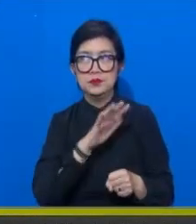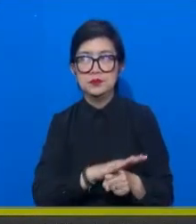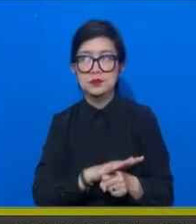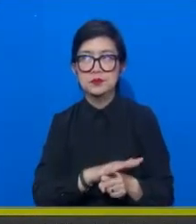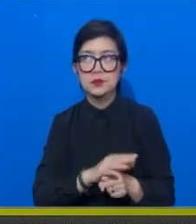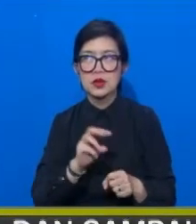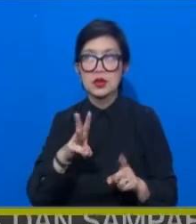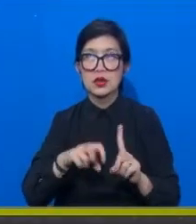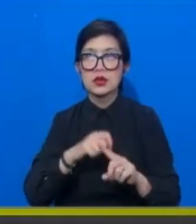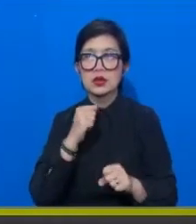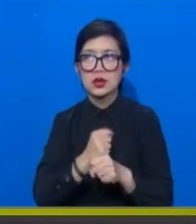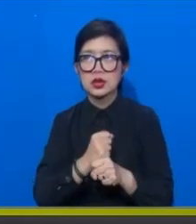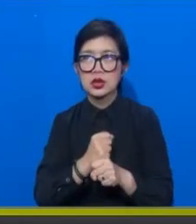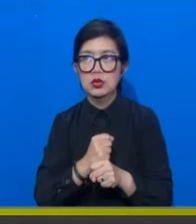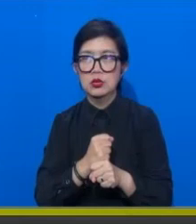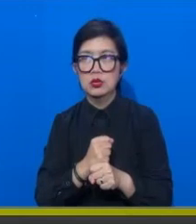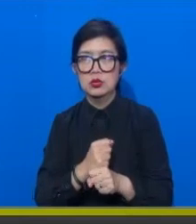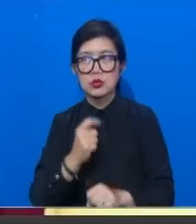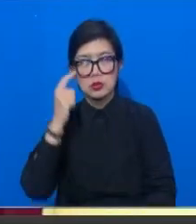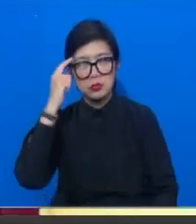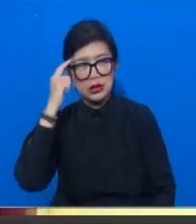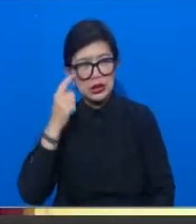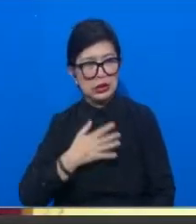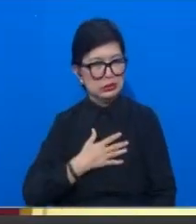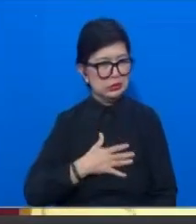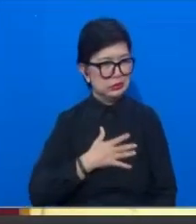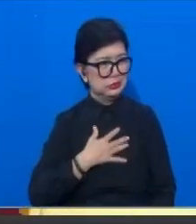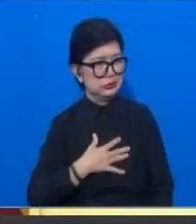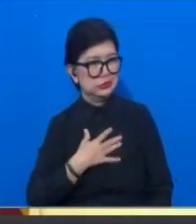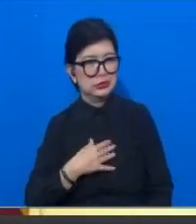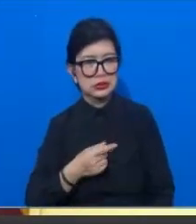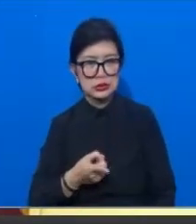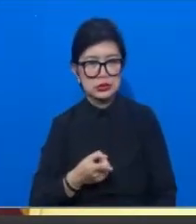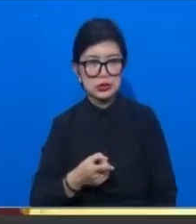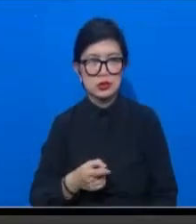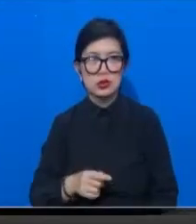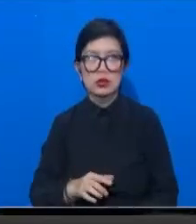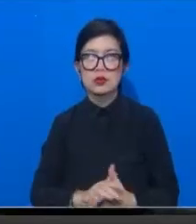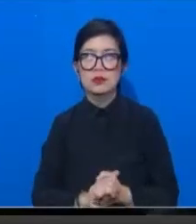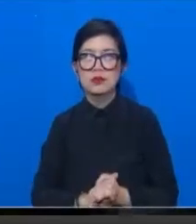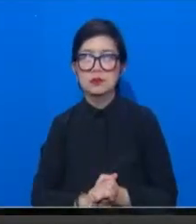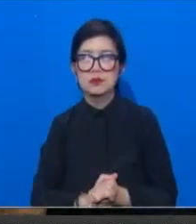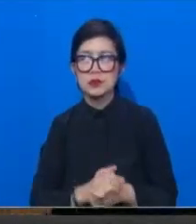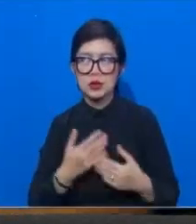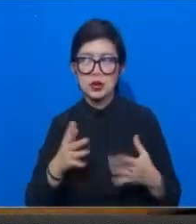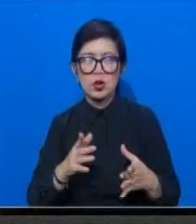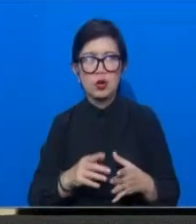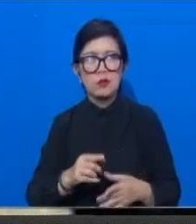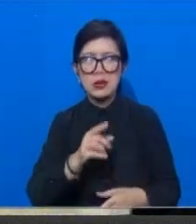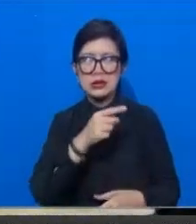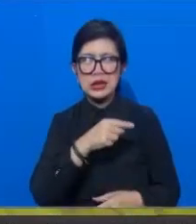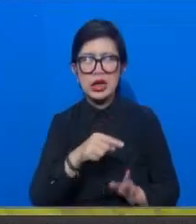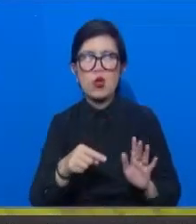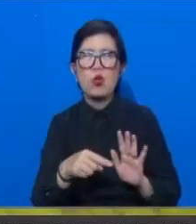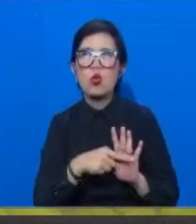Gubeng, Surabaya, Mari Ahmad merasa serba salah dengan kebijakan baru ini. Kurangnya sosialisasi sampai akar rumput membuat dia berada